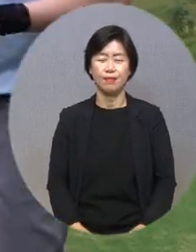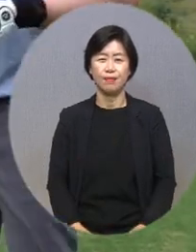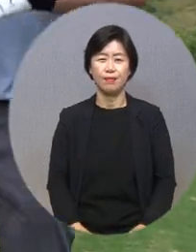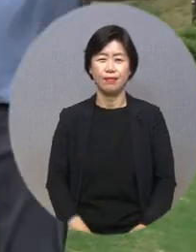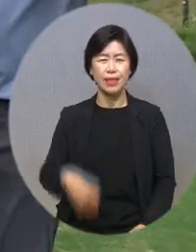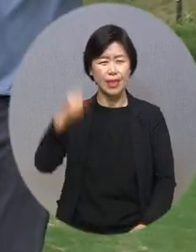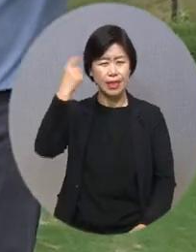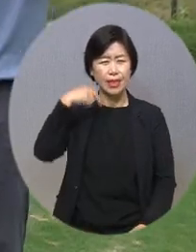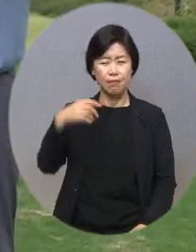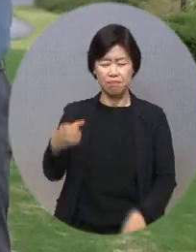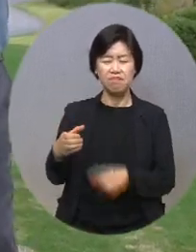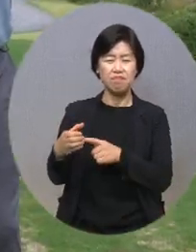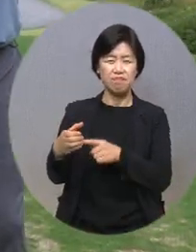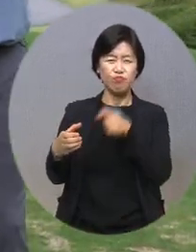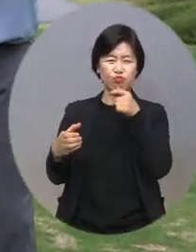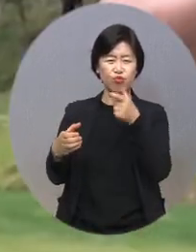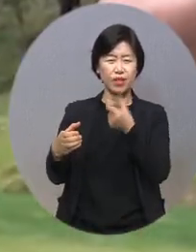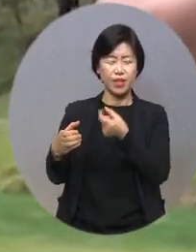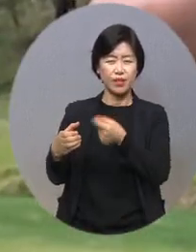느낌이 나 이거였어.